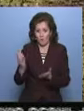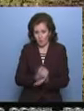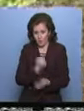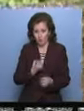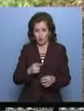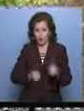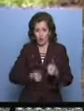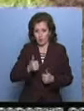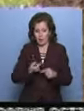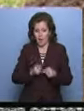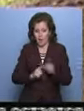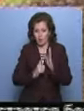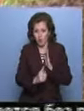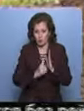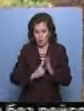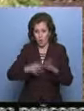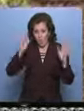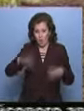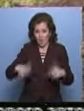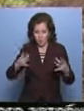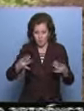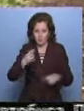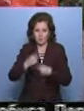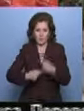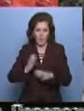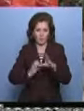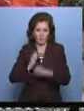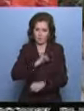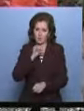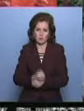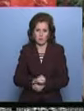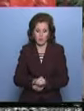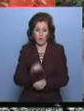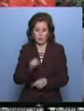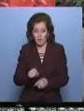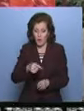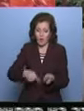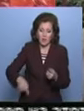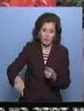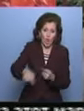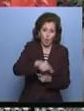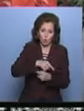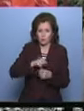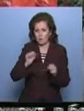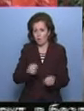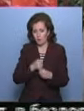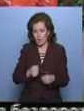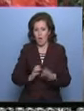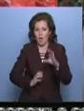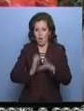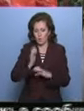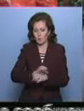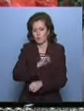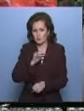этот маршрут, в бездорожье. Сообщение приостанавливает. Вот здесь вот никак не развернуться по этой улице, поэтому он застревал тут, и